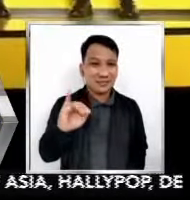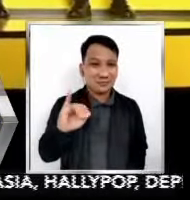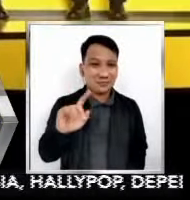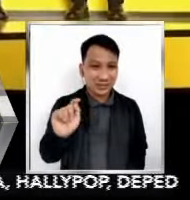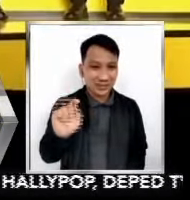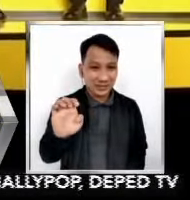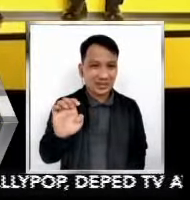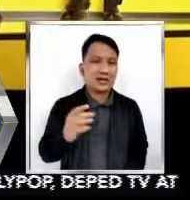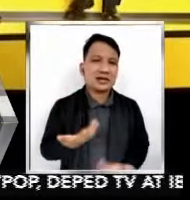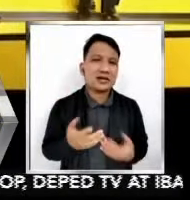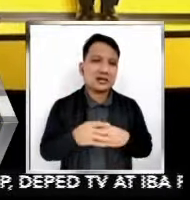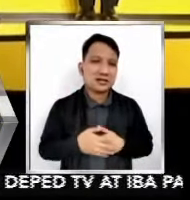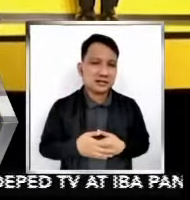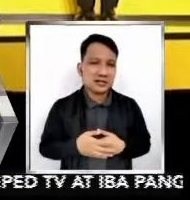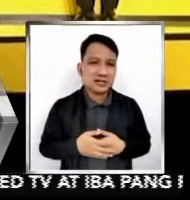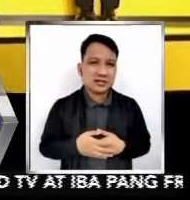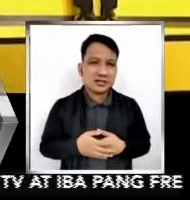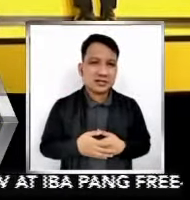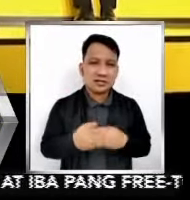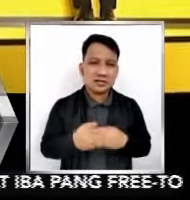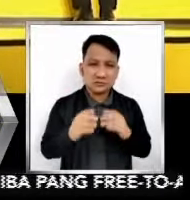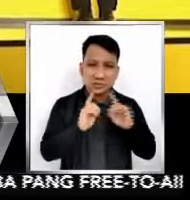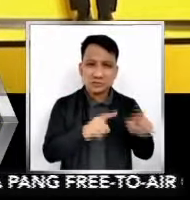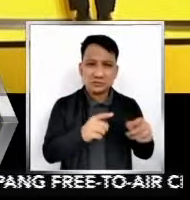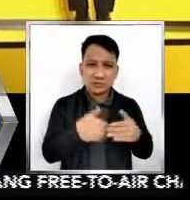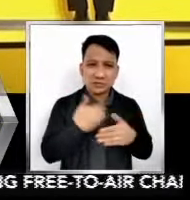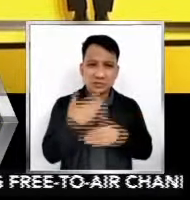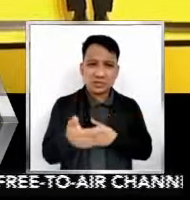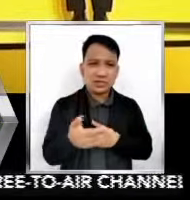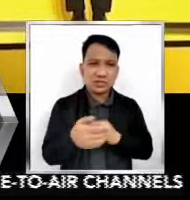Sa isang press conference,